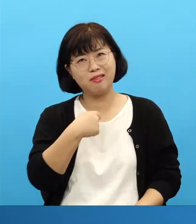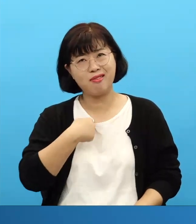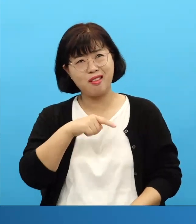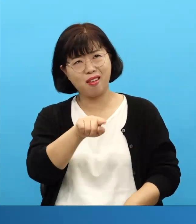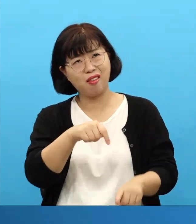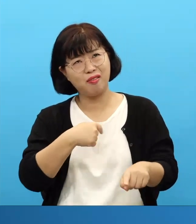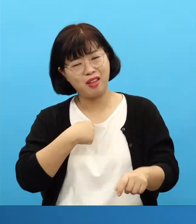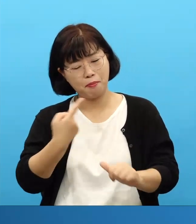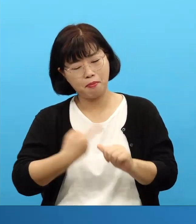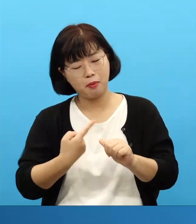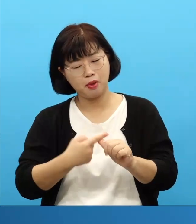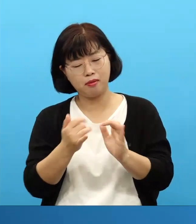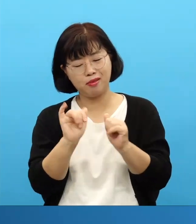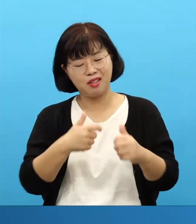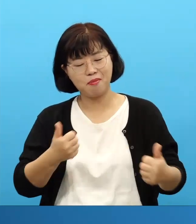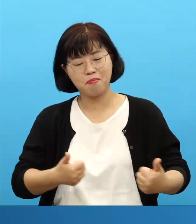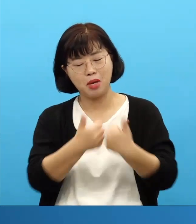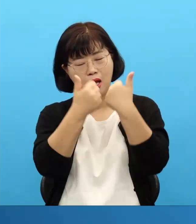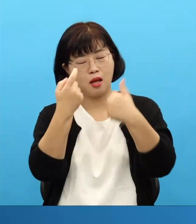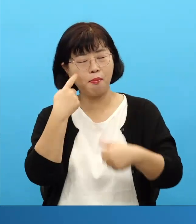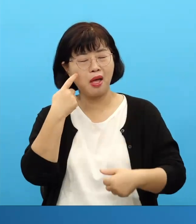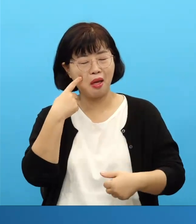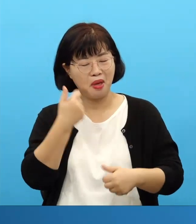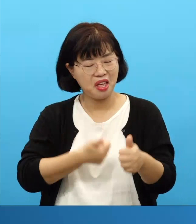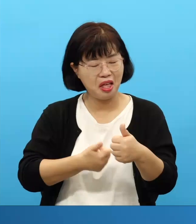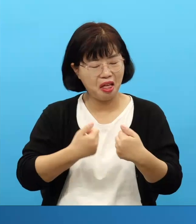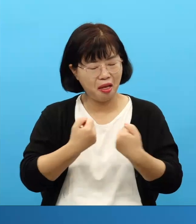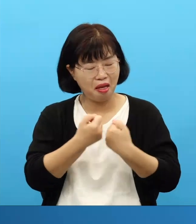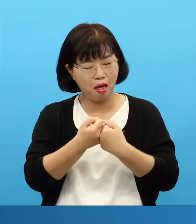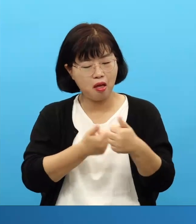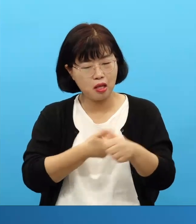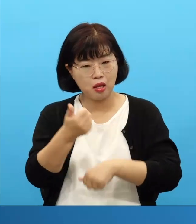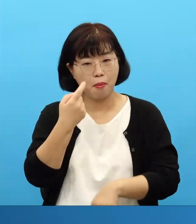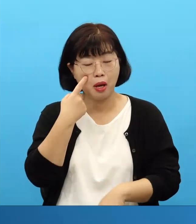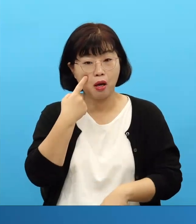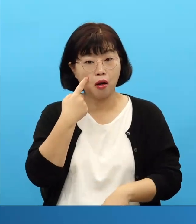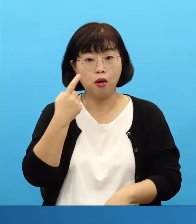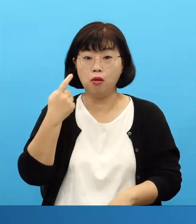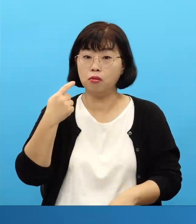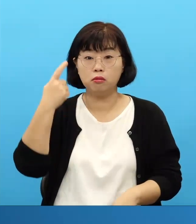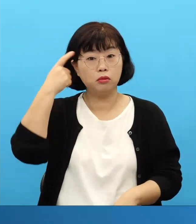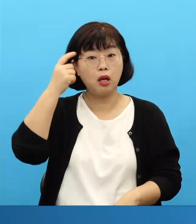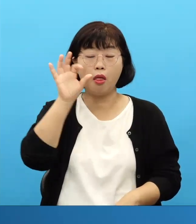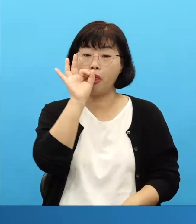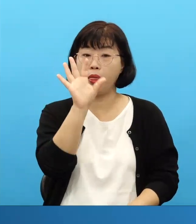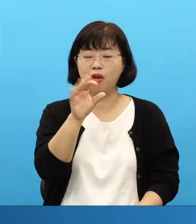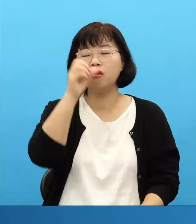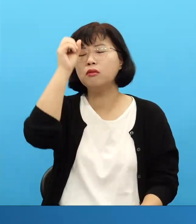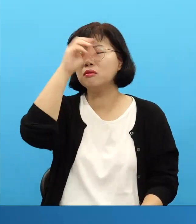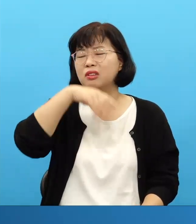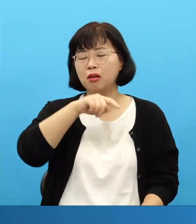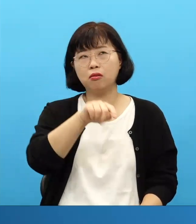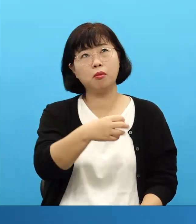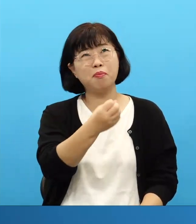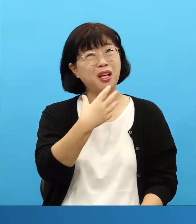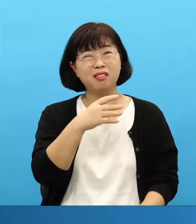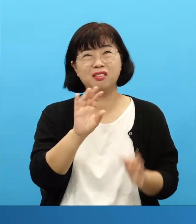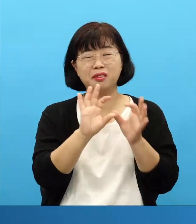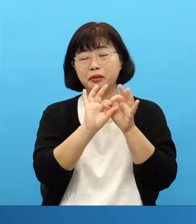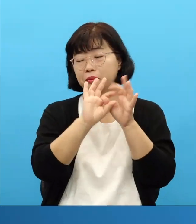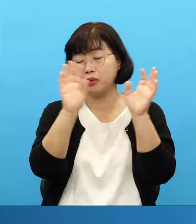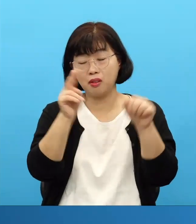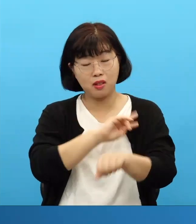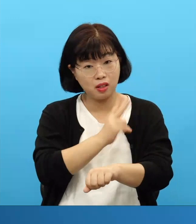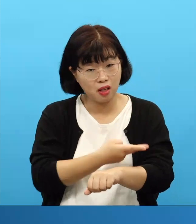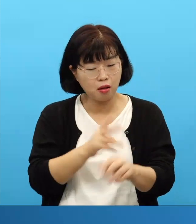fight against these people or we're going to overcome these people. 상관없이 간 거예요. They went regardless. 네, 이게 중요합니다. Now that's